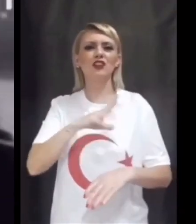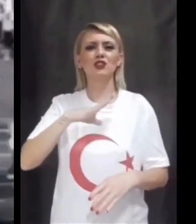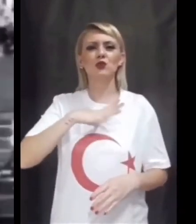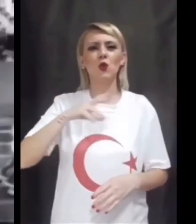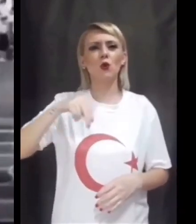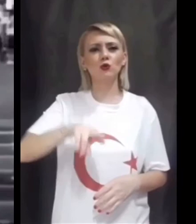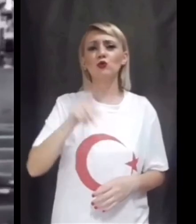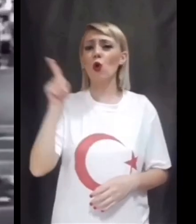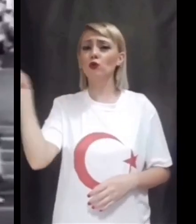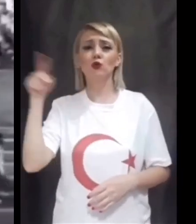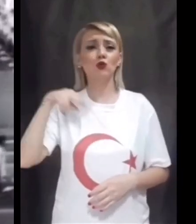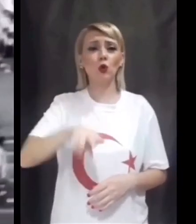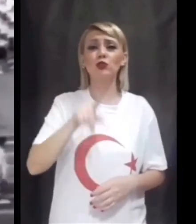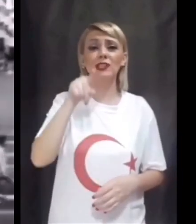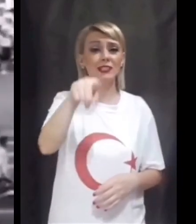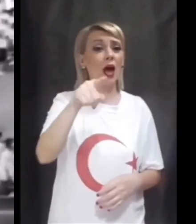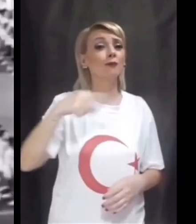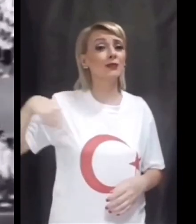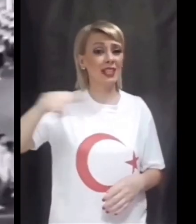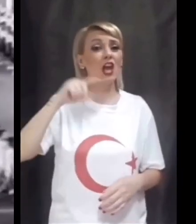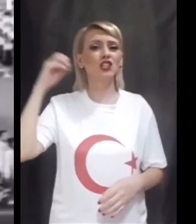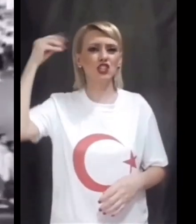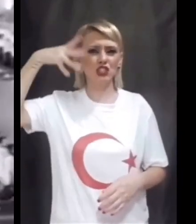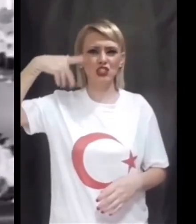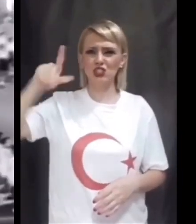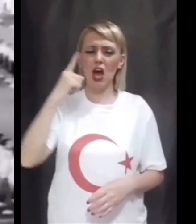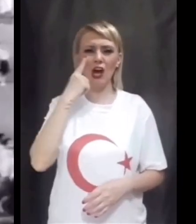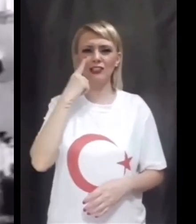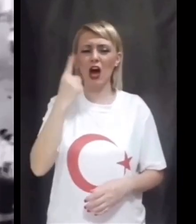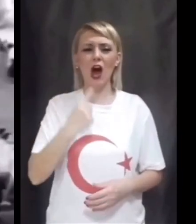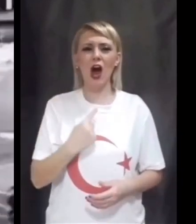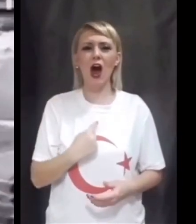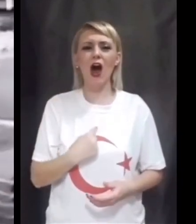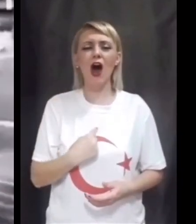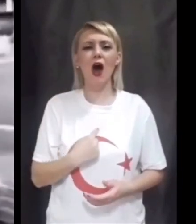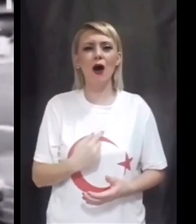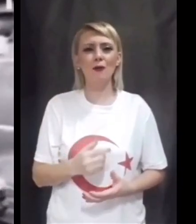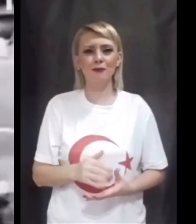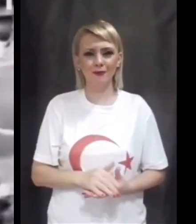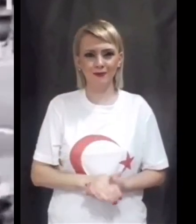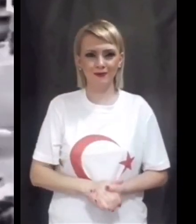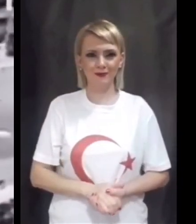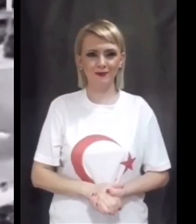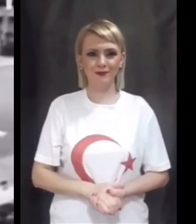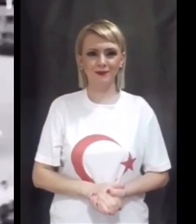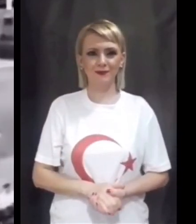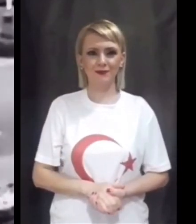biz varız. Sürüyoruz onun yolunda, sen bize ışıksın atam.